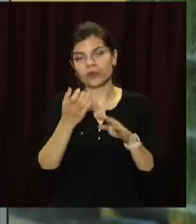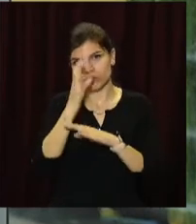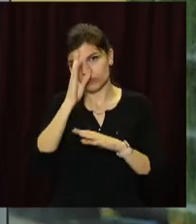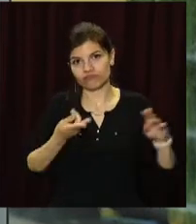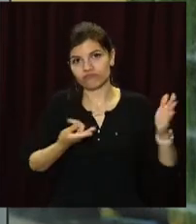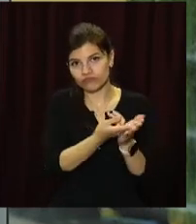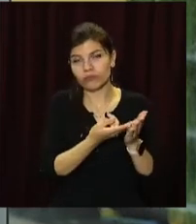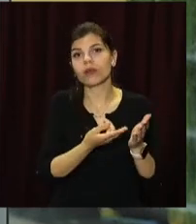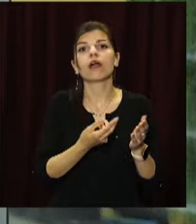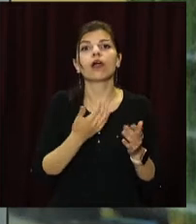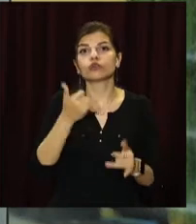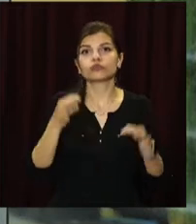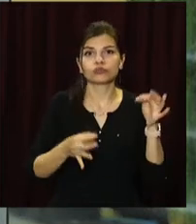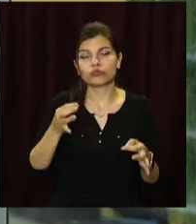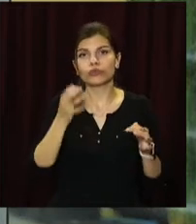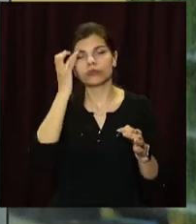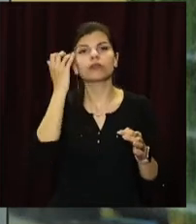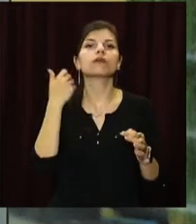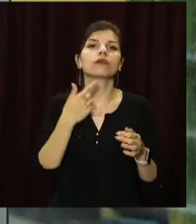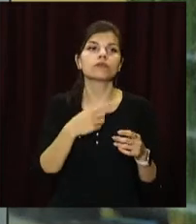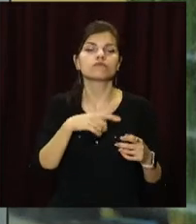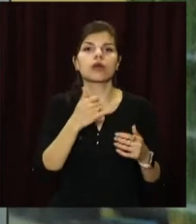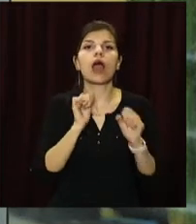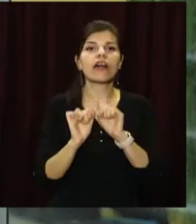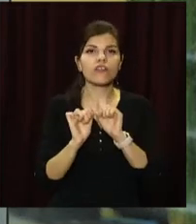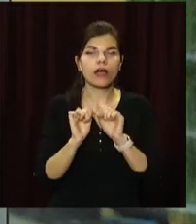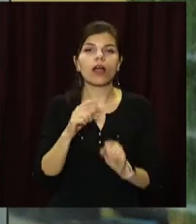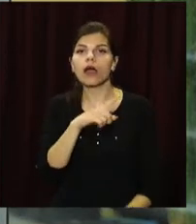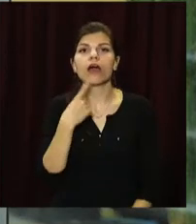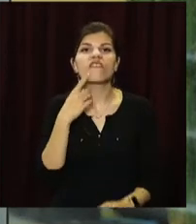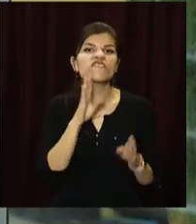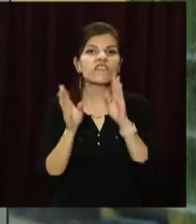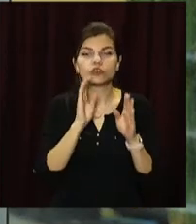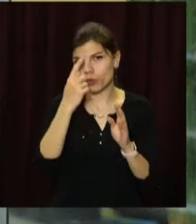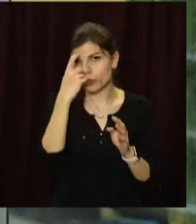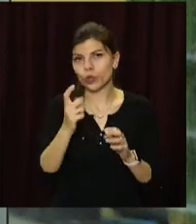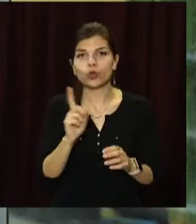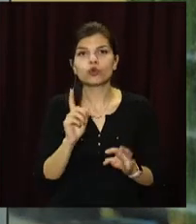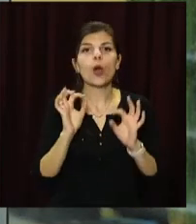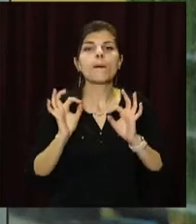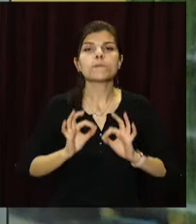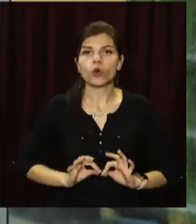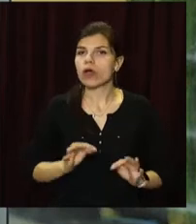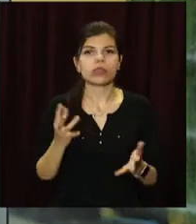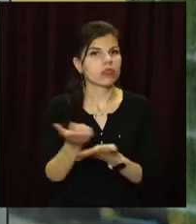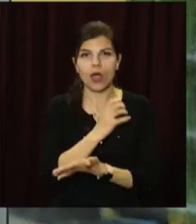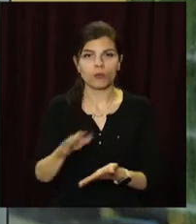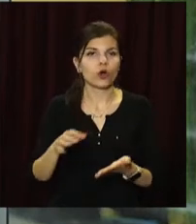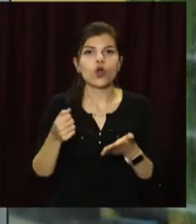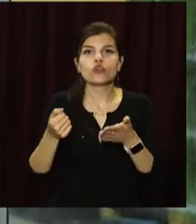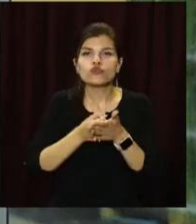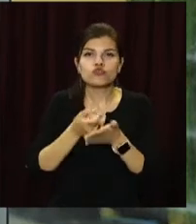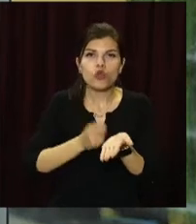арешт для Марини Полях. Адвокатка обвинуваченої дніпрянки Юлія Сегеда у Фейсбук повідомила, прокурорам не вдалося довести